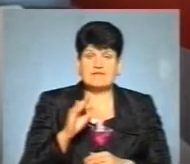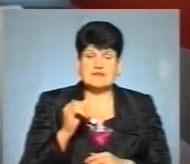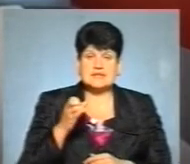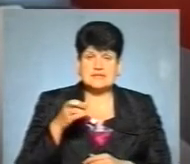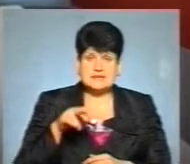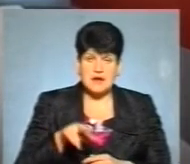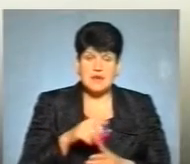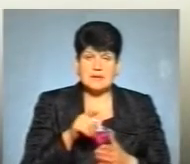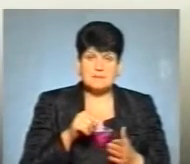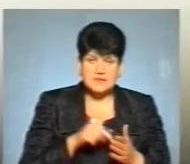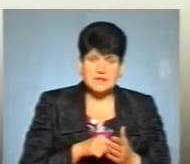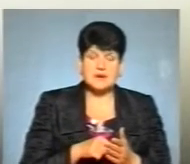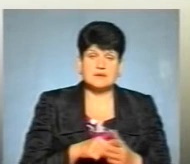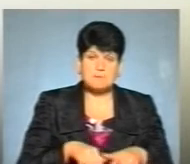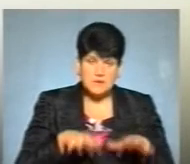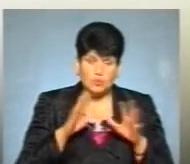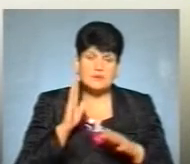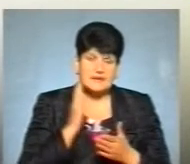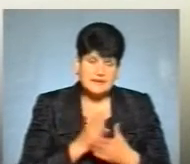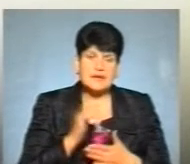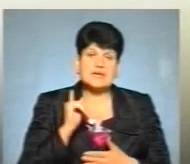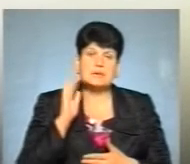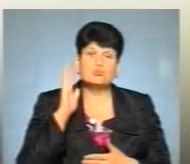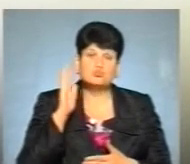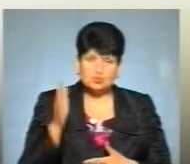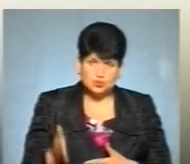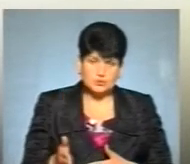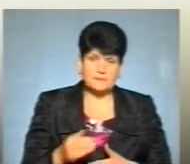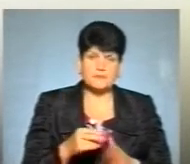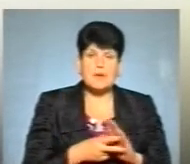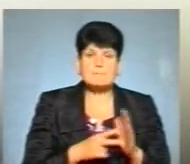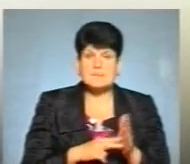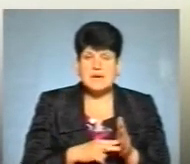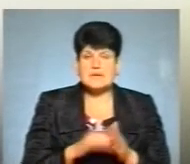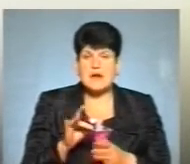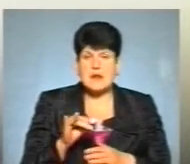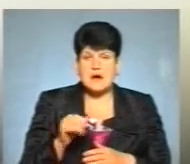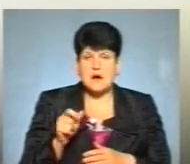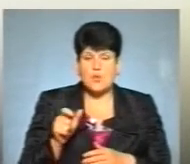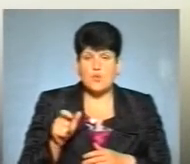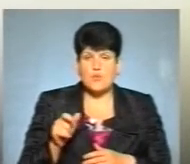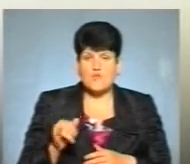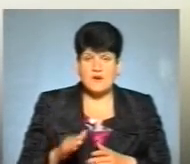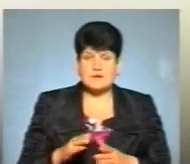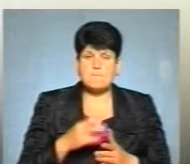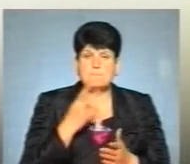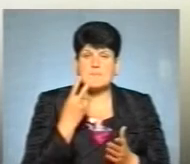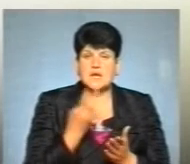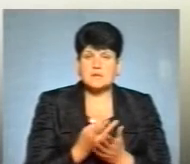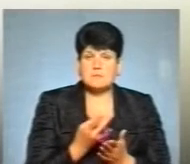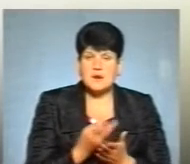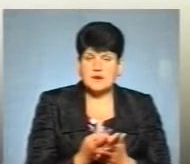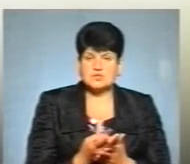потенційне підтоплення, воно є і буде. Відповідно до плану реагування на надзвичайні ситуації внаслідок підтоплення, передбачені